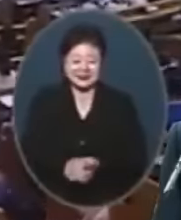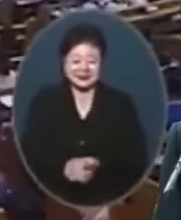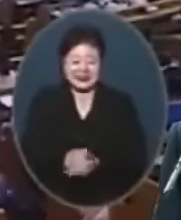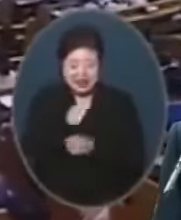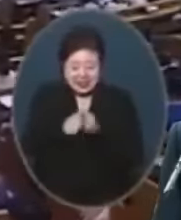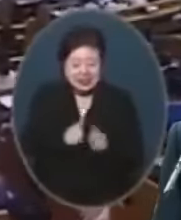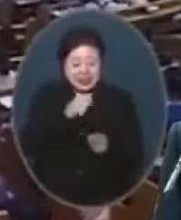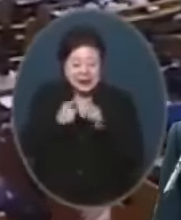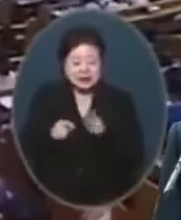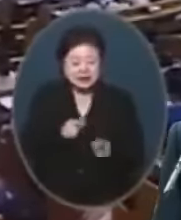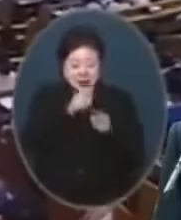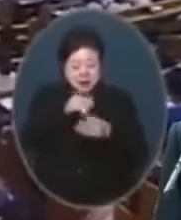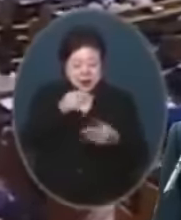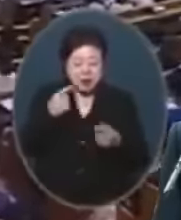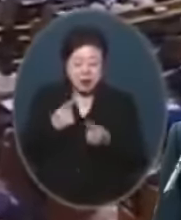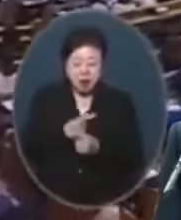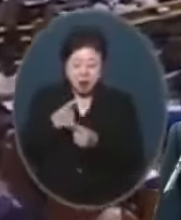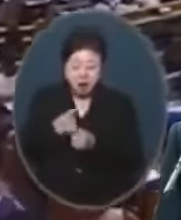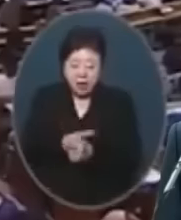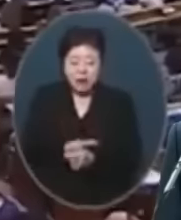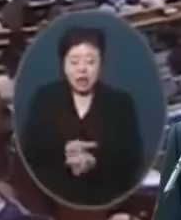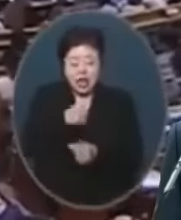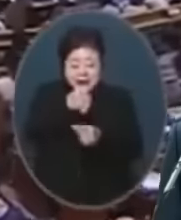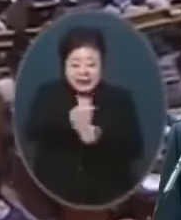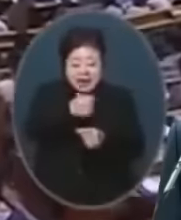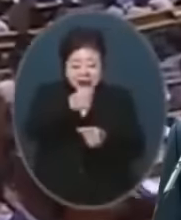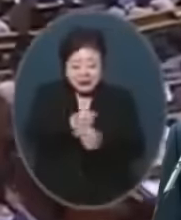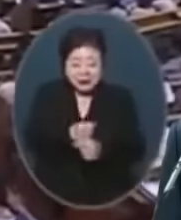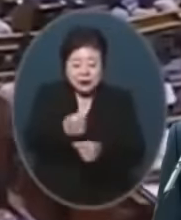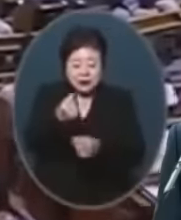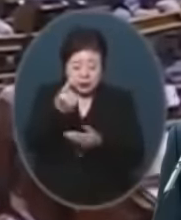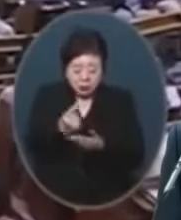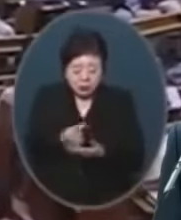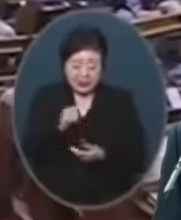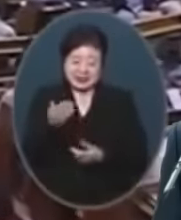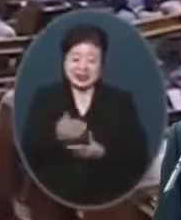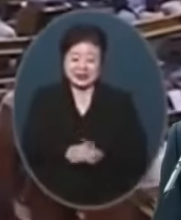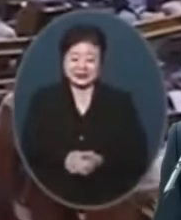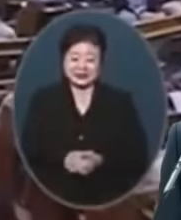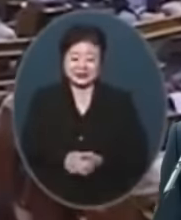말씀이 우리 삶의 변화와 창조를 가져와 주는 것입니다.